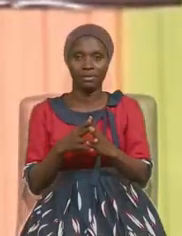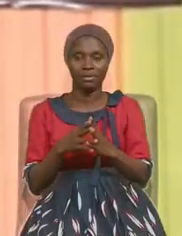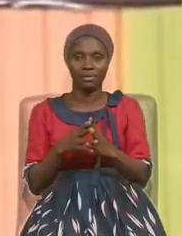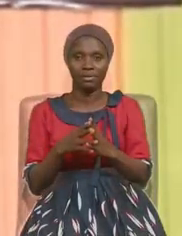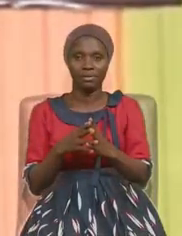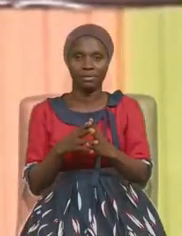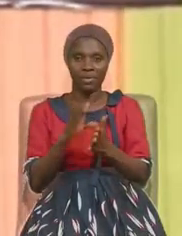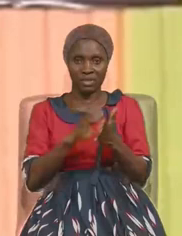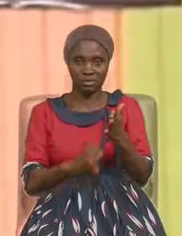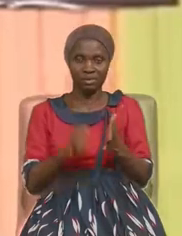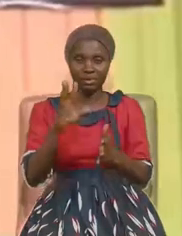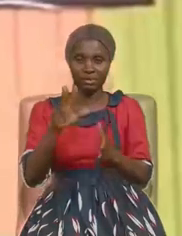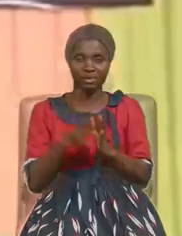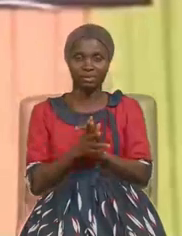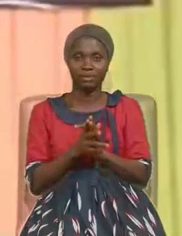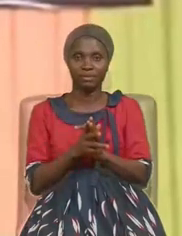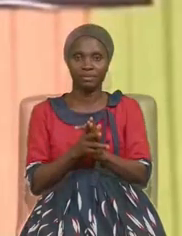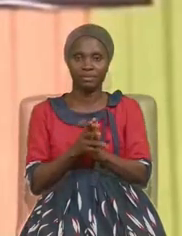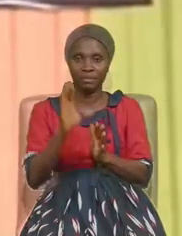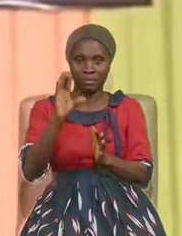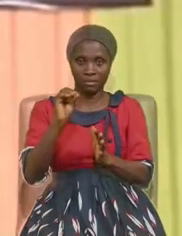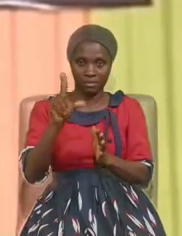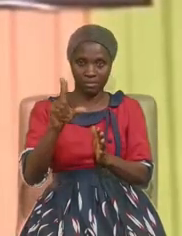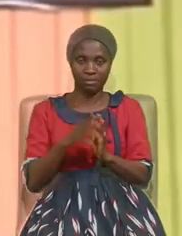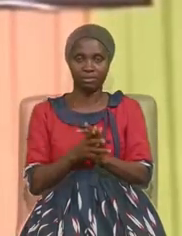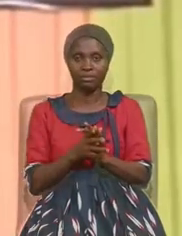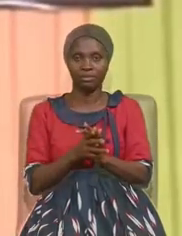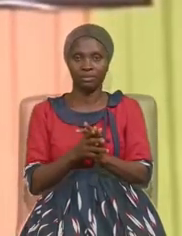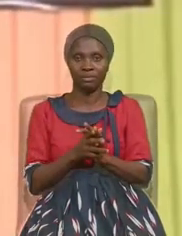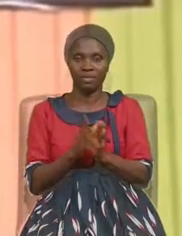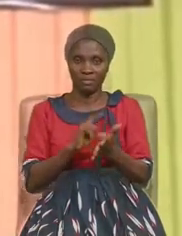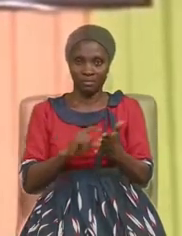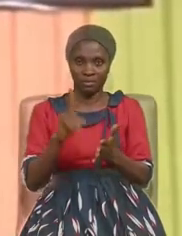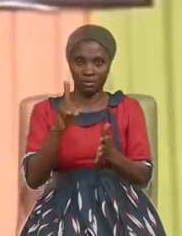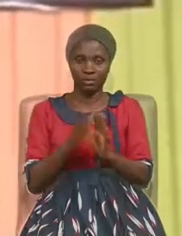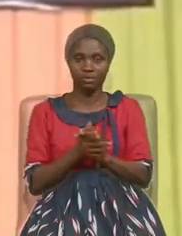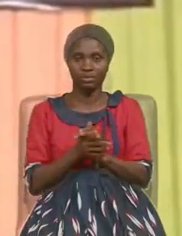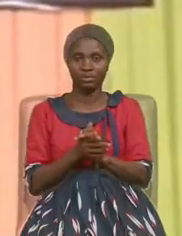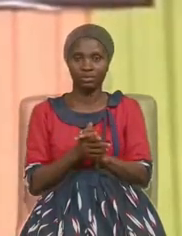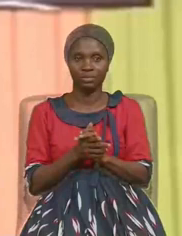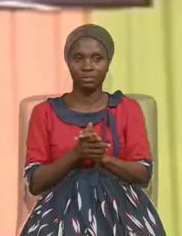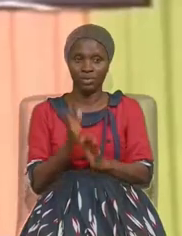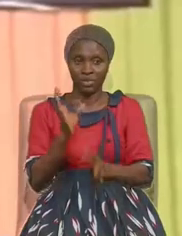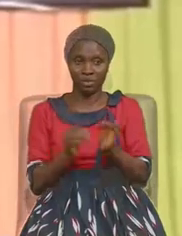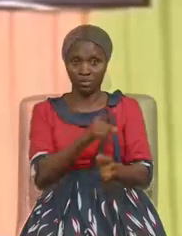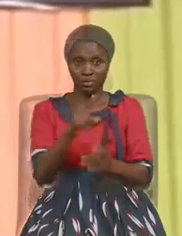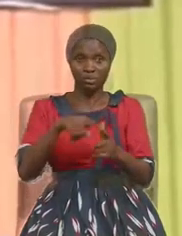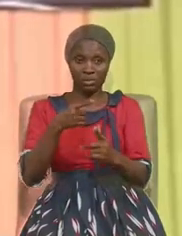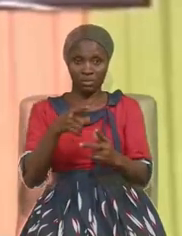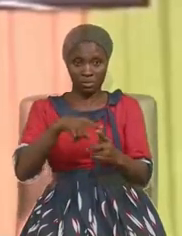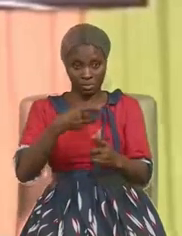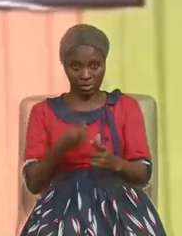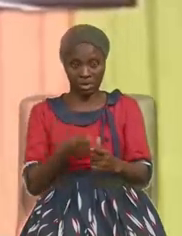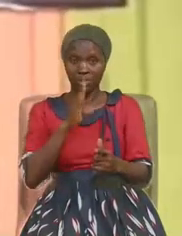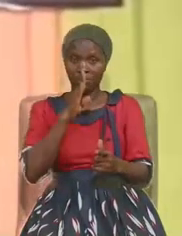Chapitre 3, Colossiens, verset 1. Si donc vous êtes ressuscité avec Christ, vous